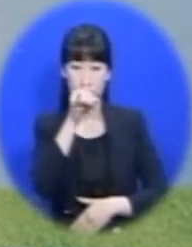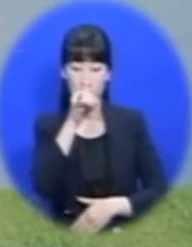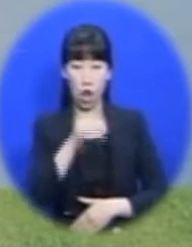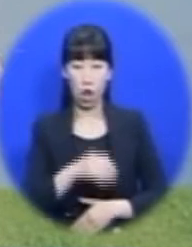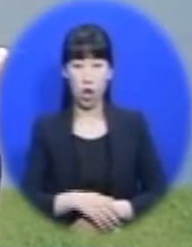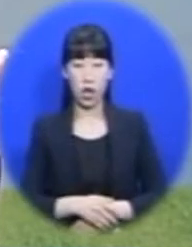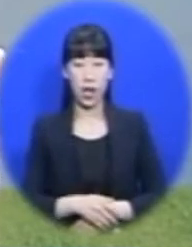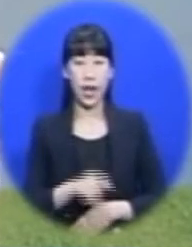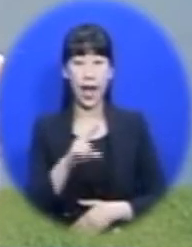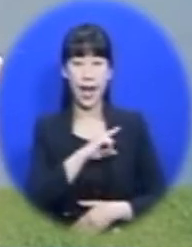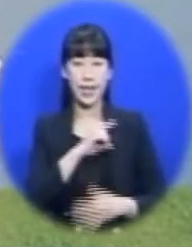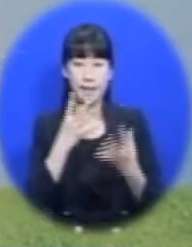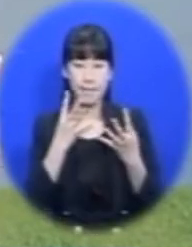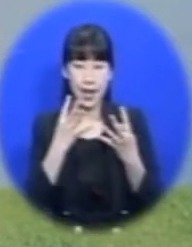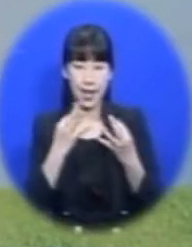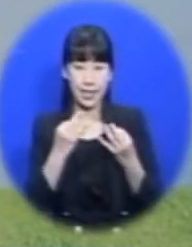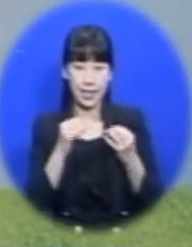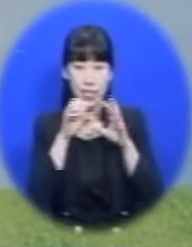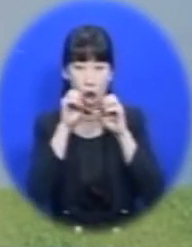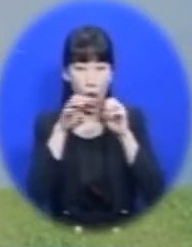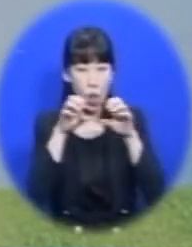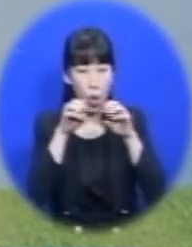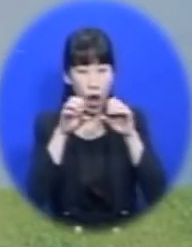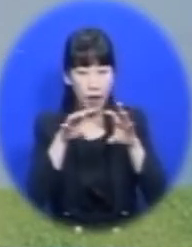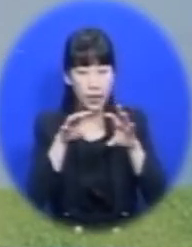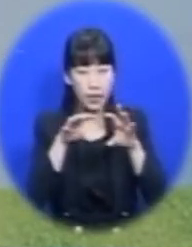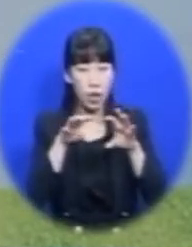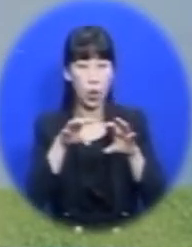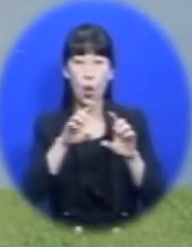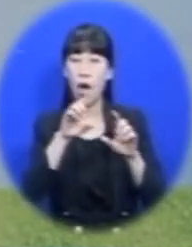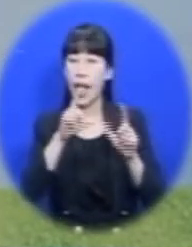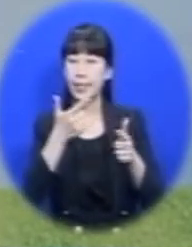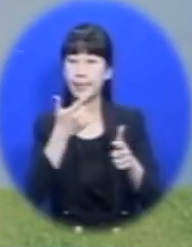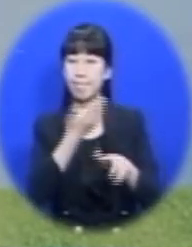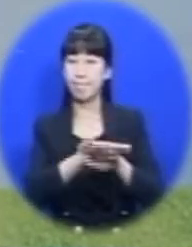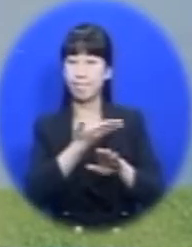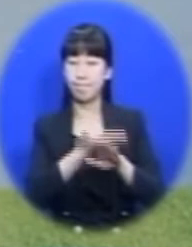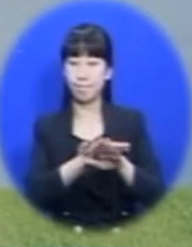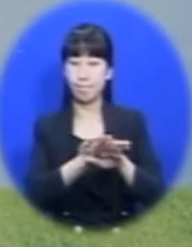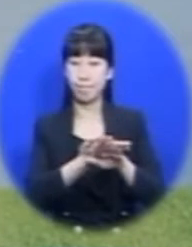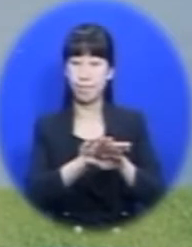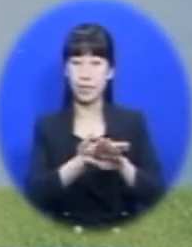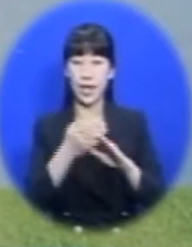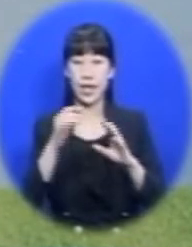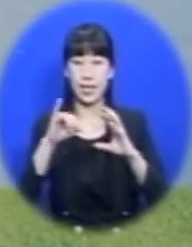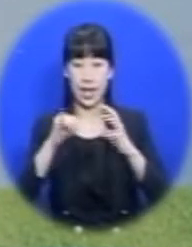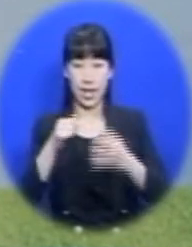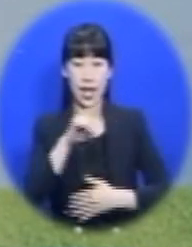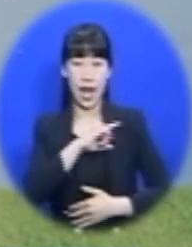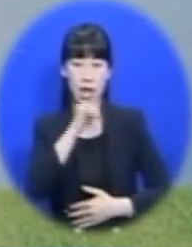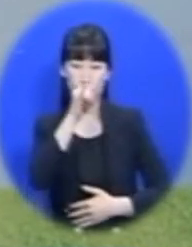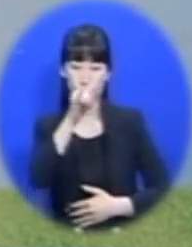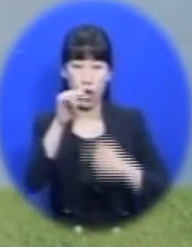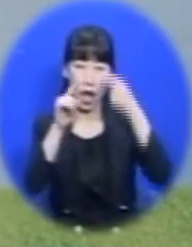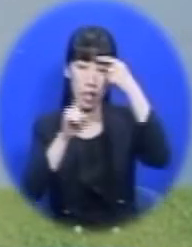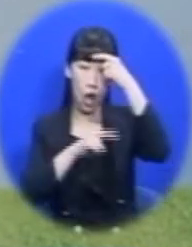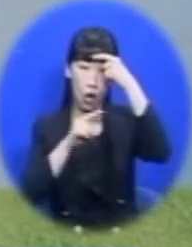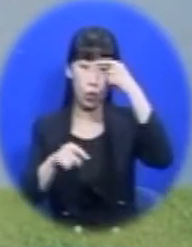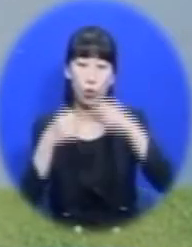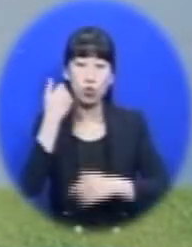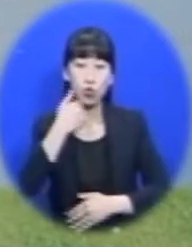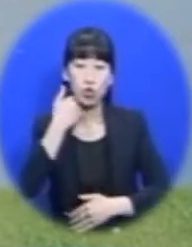가장 많이 구제하는 성도도 아니다. 세상에서 가장 훌륭한 성도는 항상